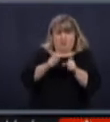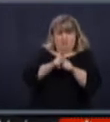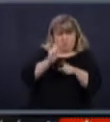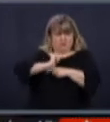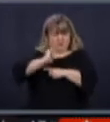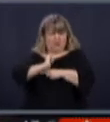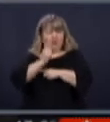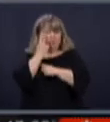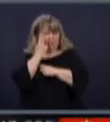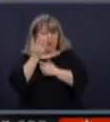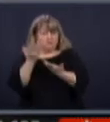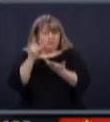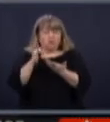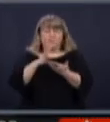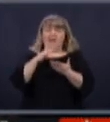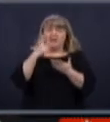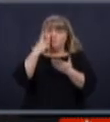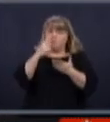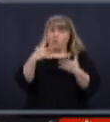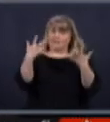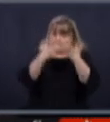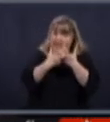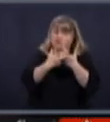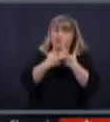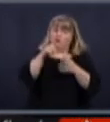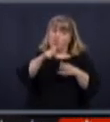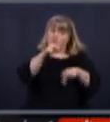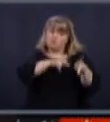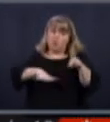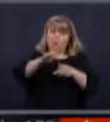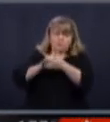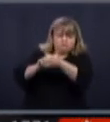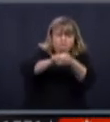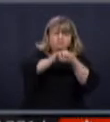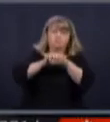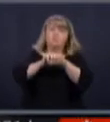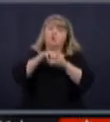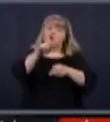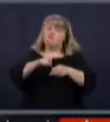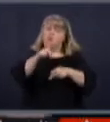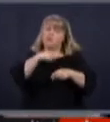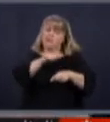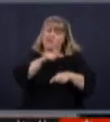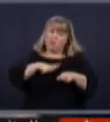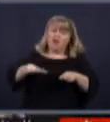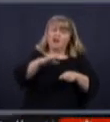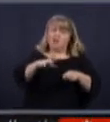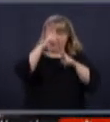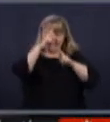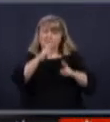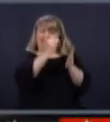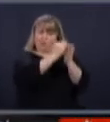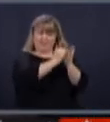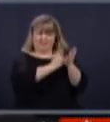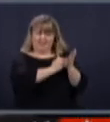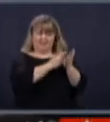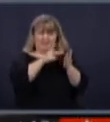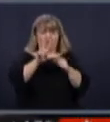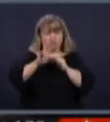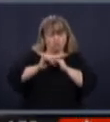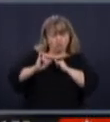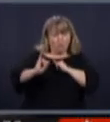notre pari, j'ai besoin de la collaboration de tous les Québécois. On a besoin que les Québécois respectent les consignes, restent à 2 mètres, mettent un